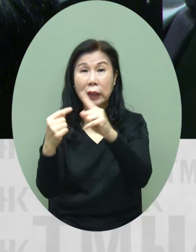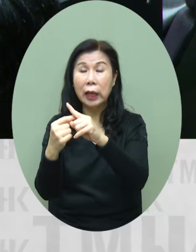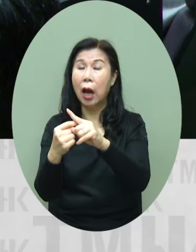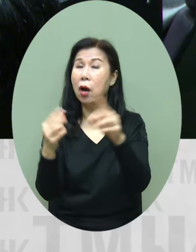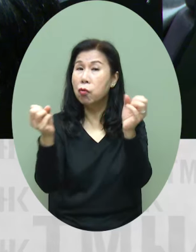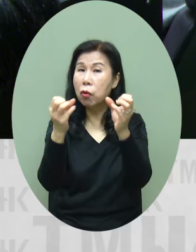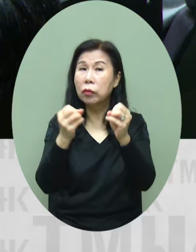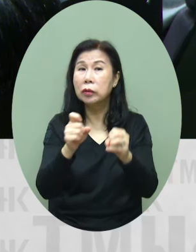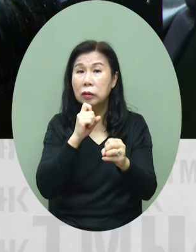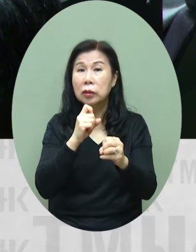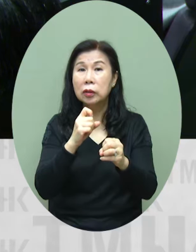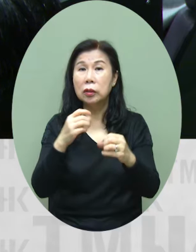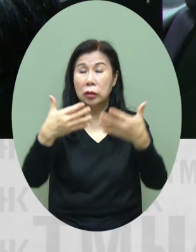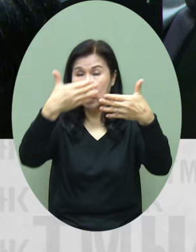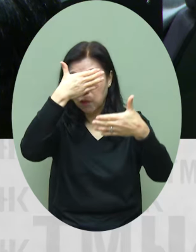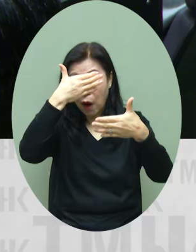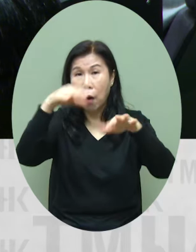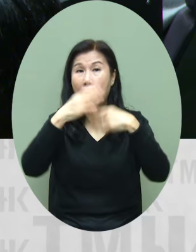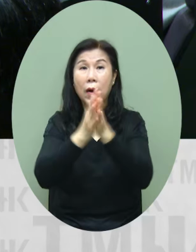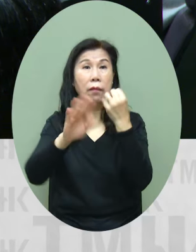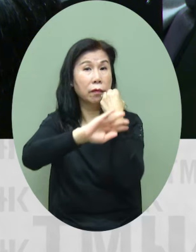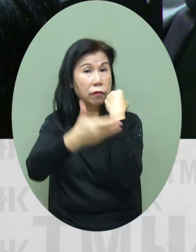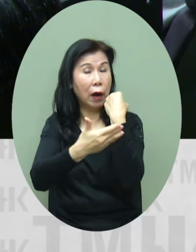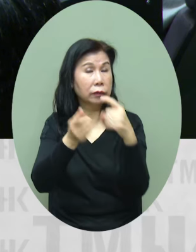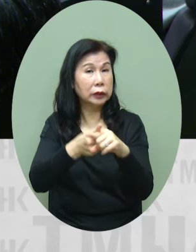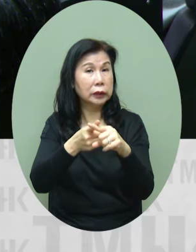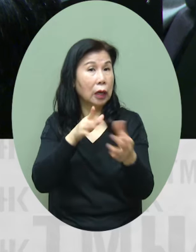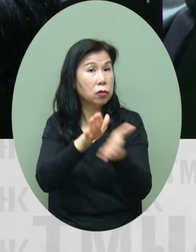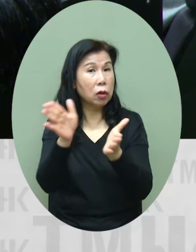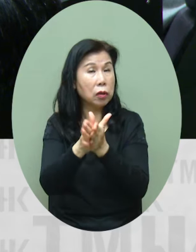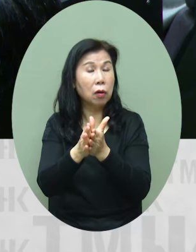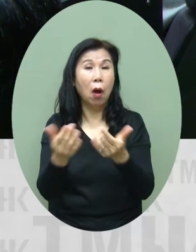論，咁禁蒙面法係咪都會同步取消，還是並存？而家仲係喺度咧？